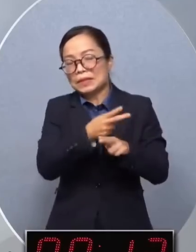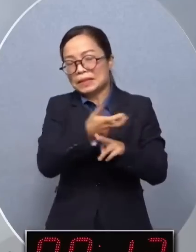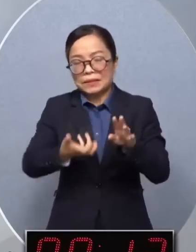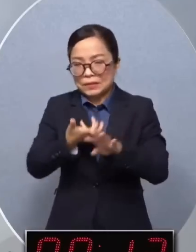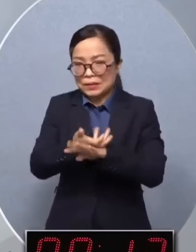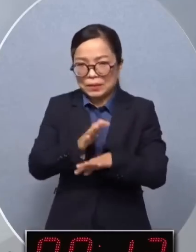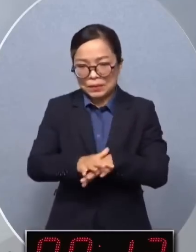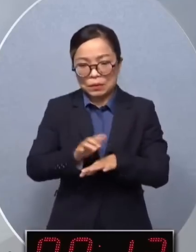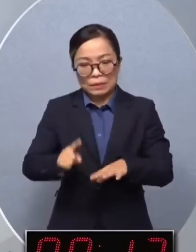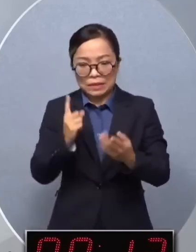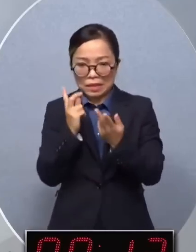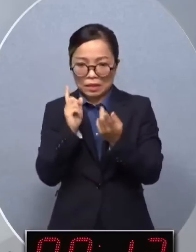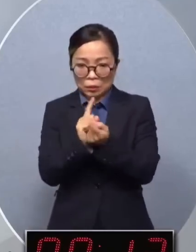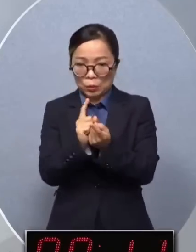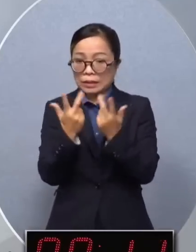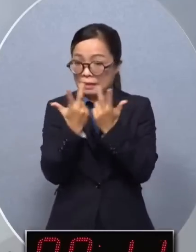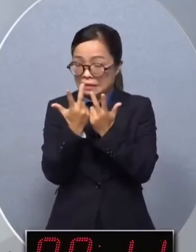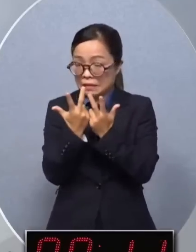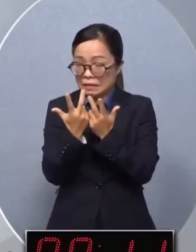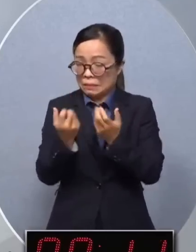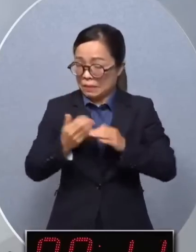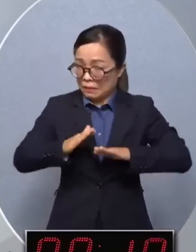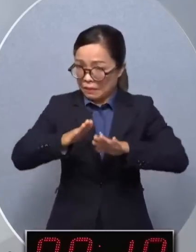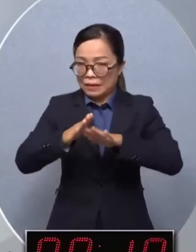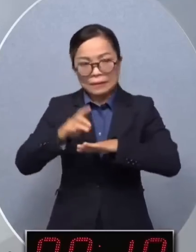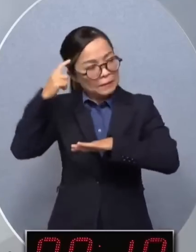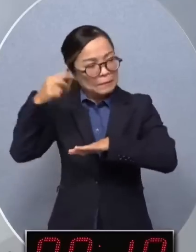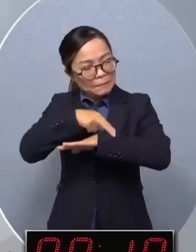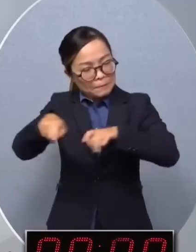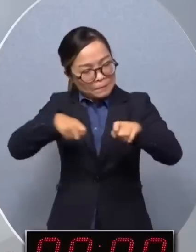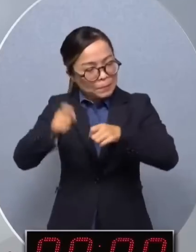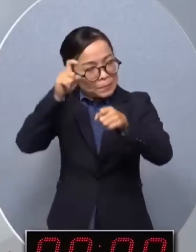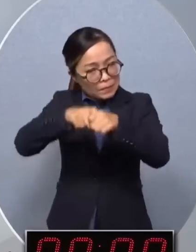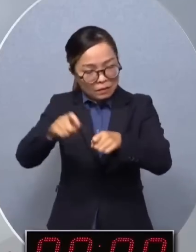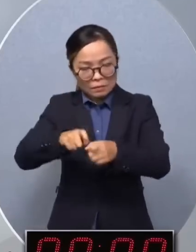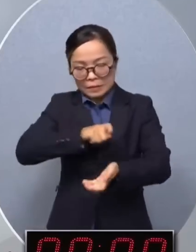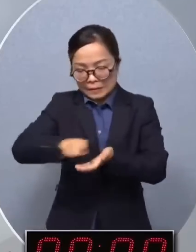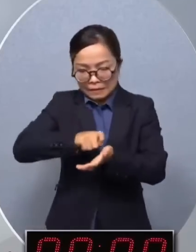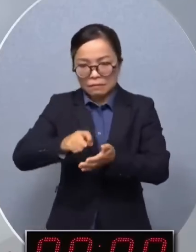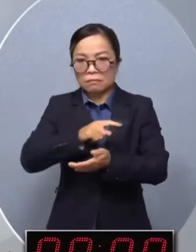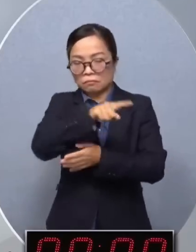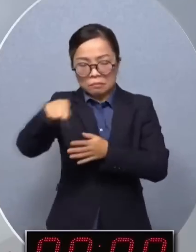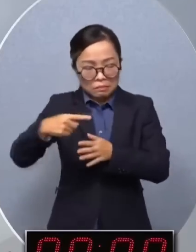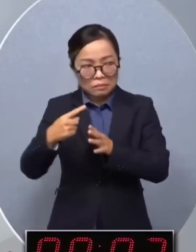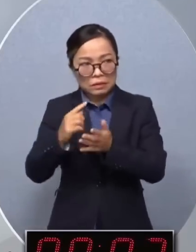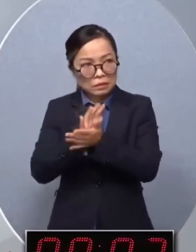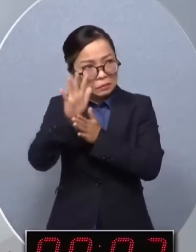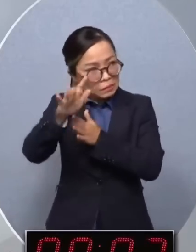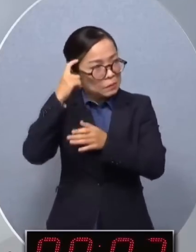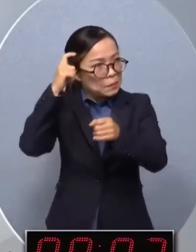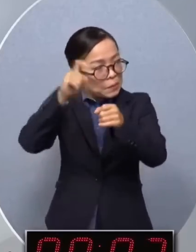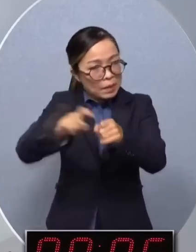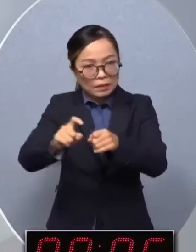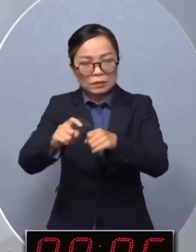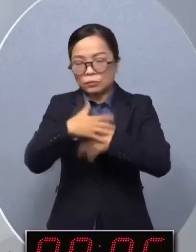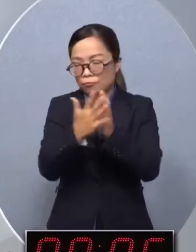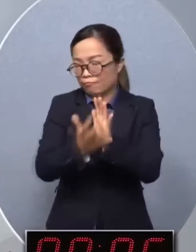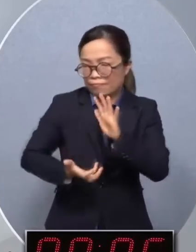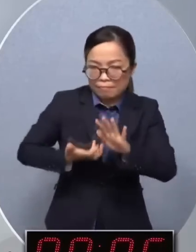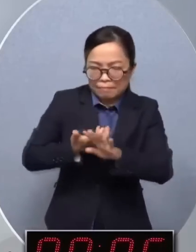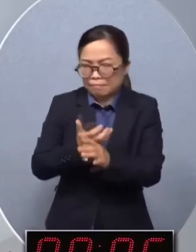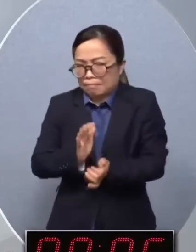现在新北的发展，好好的提出愿景，大家面对未来的愿景都能够全心全